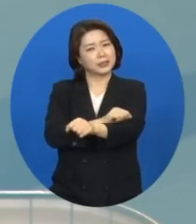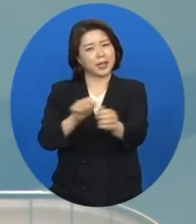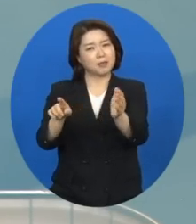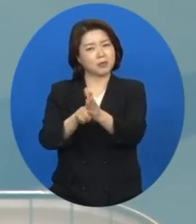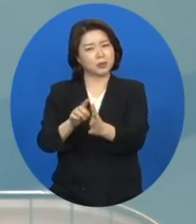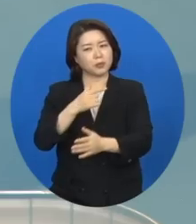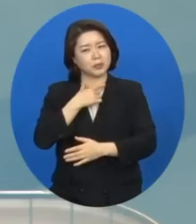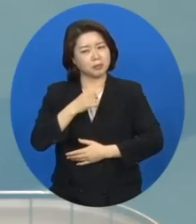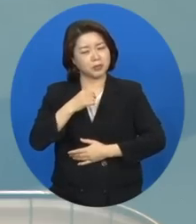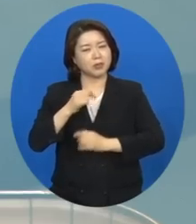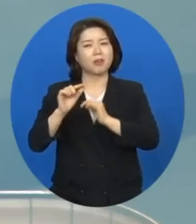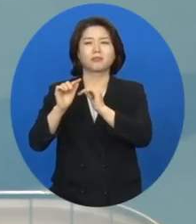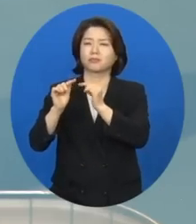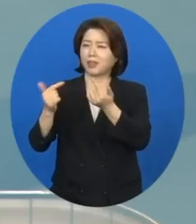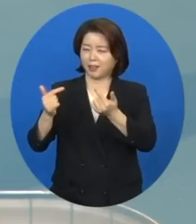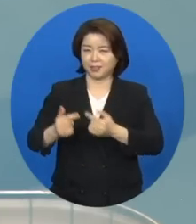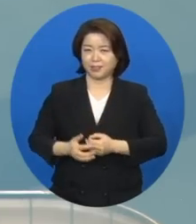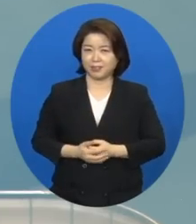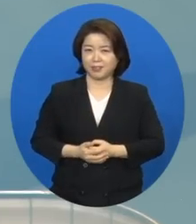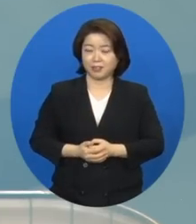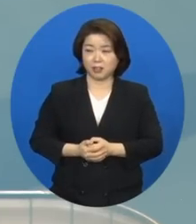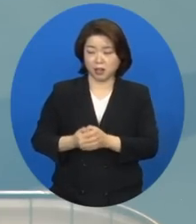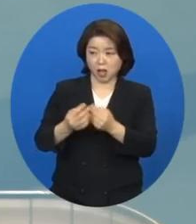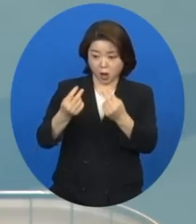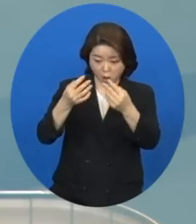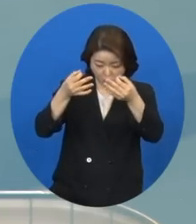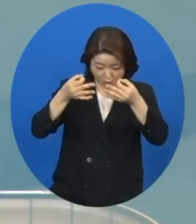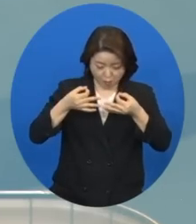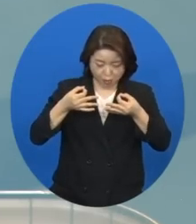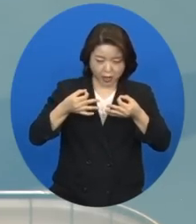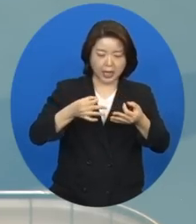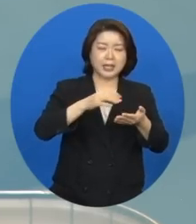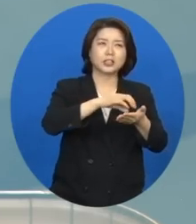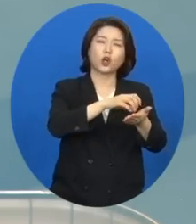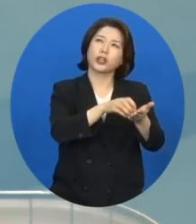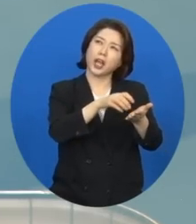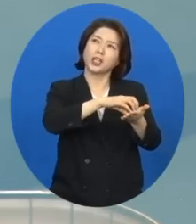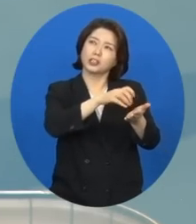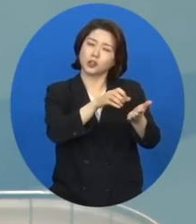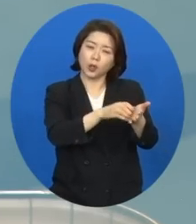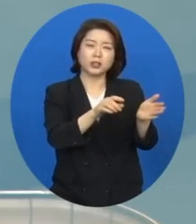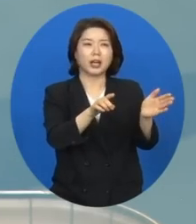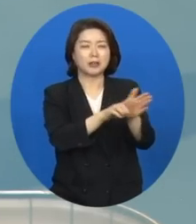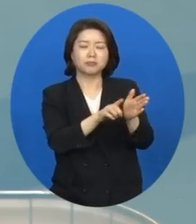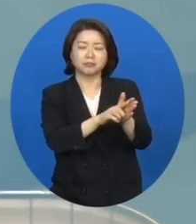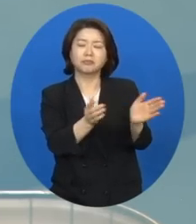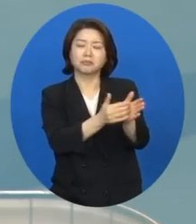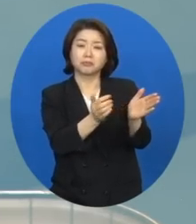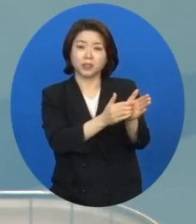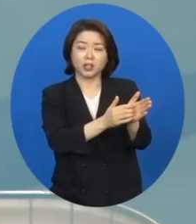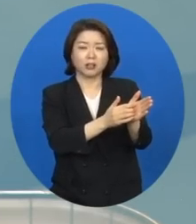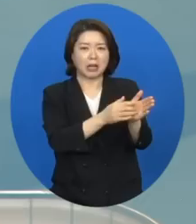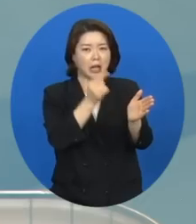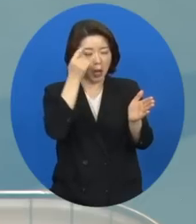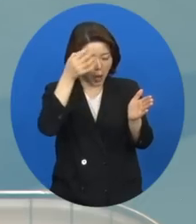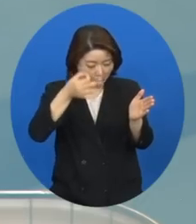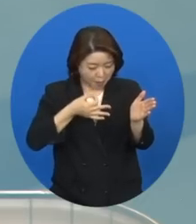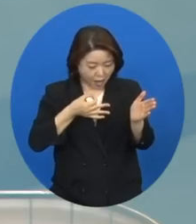아니었습니다. 적당히 믿고 싶다는 것을 알았어요. 적당히 믿고 싶어하는 한 가지